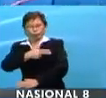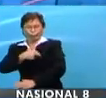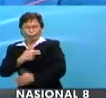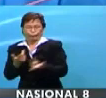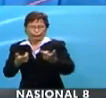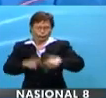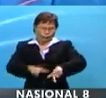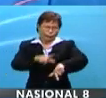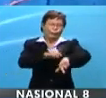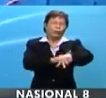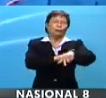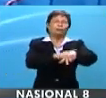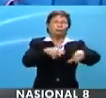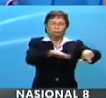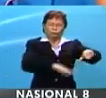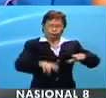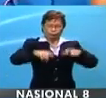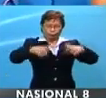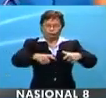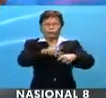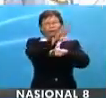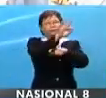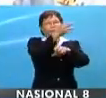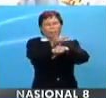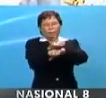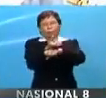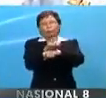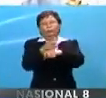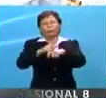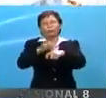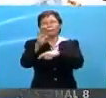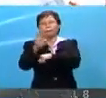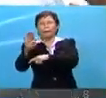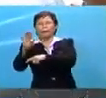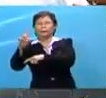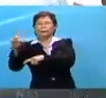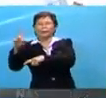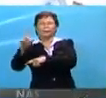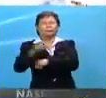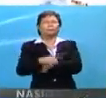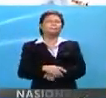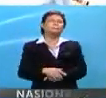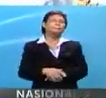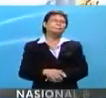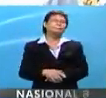Insiden berlaku pada kedudukan 9 batu nautika di barat daya Tanjung Sawu.